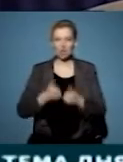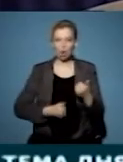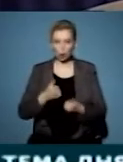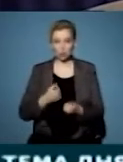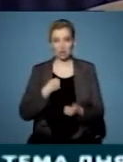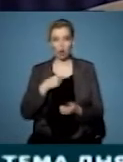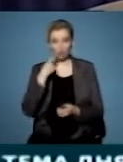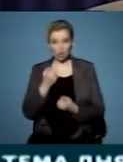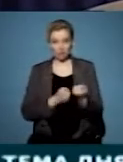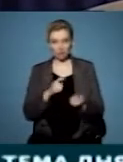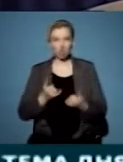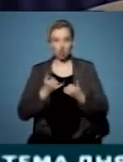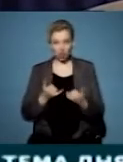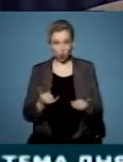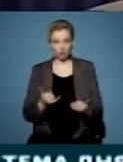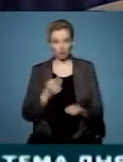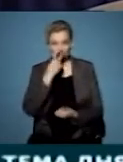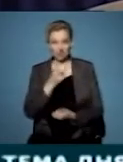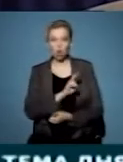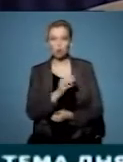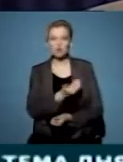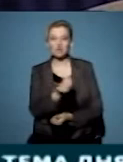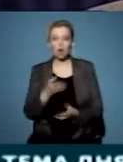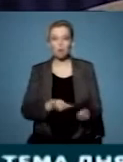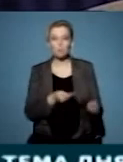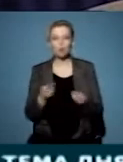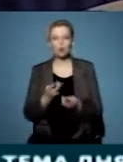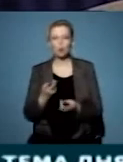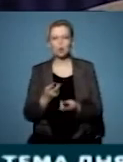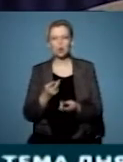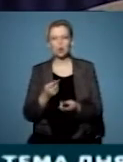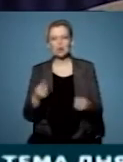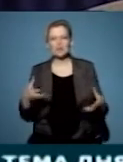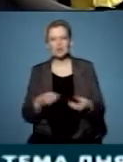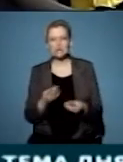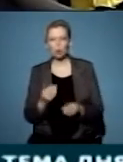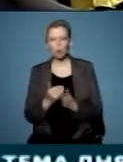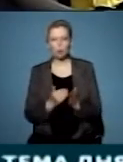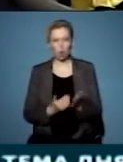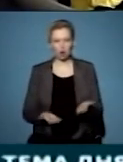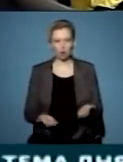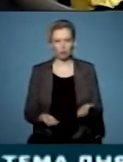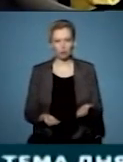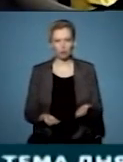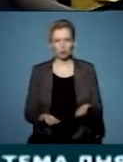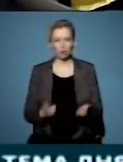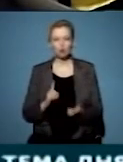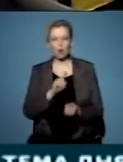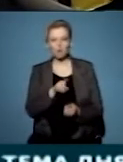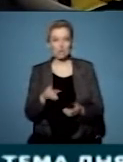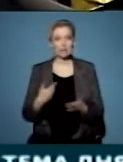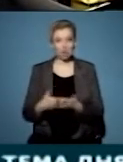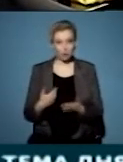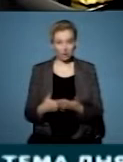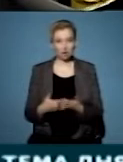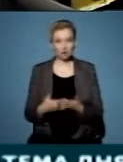говорила перевізникам, шановні, дивіться, хто з вас подав якусь інвестиційну програму? Розумієте, що ви,